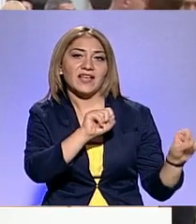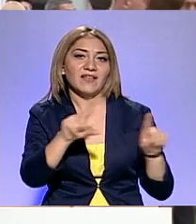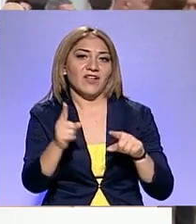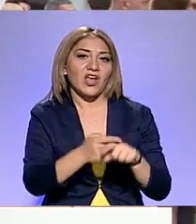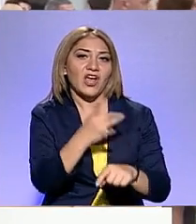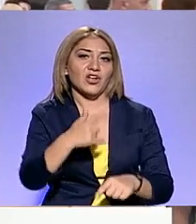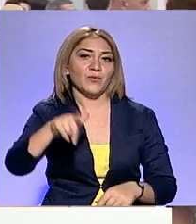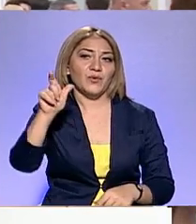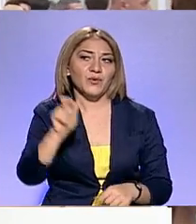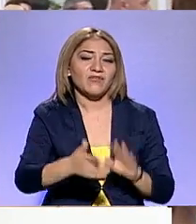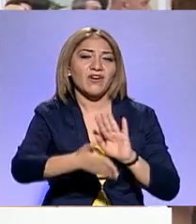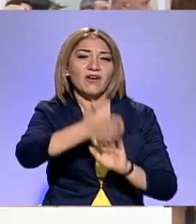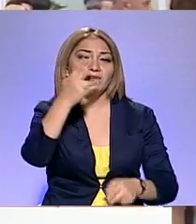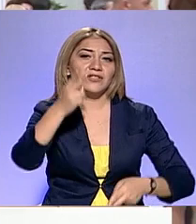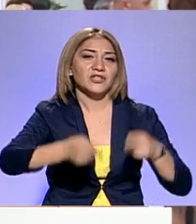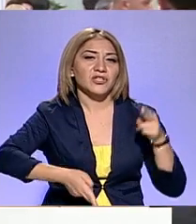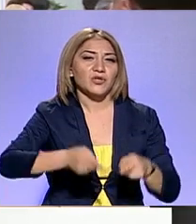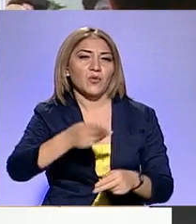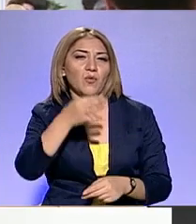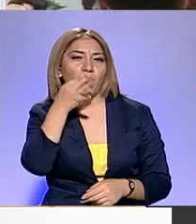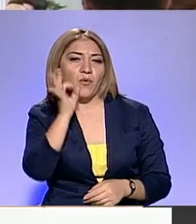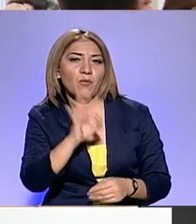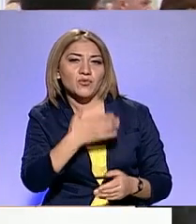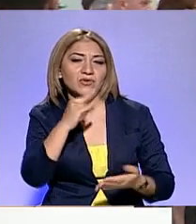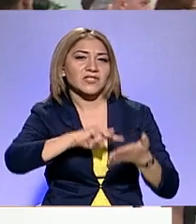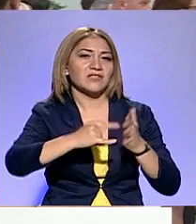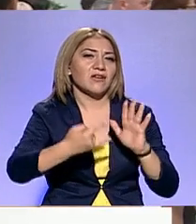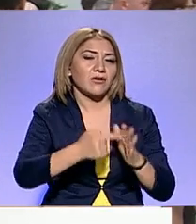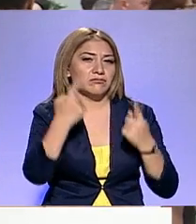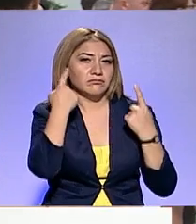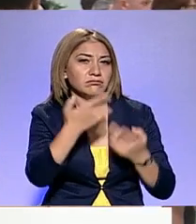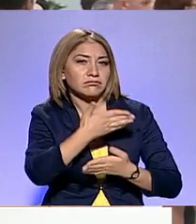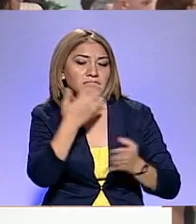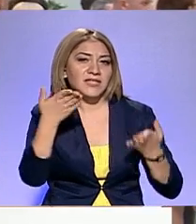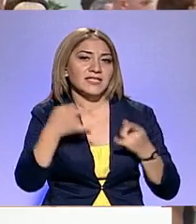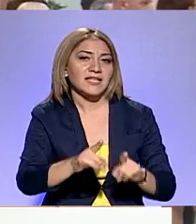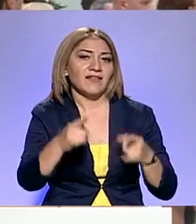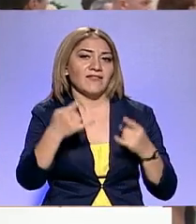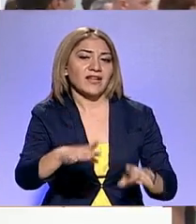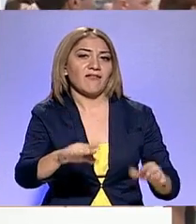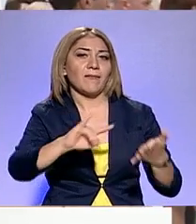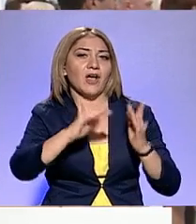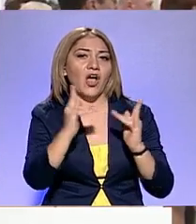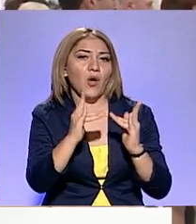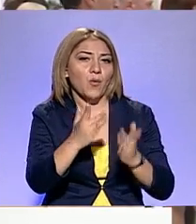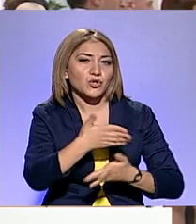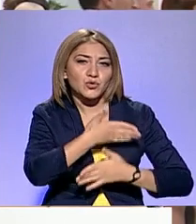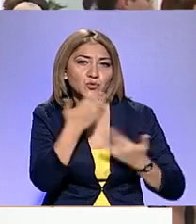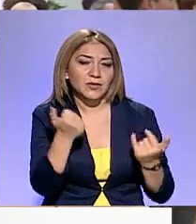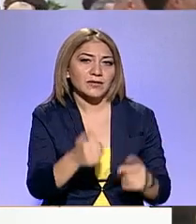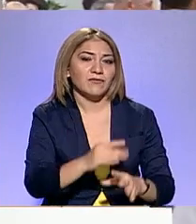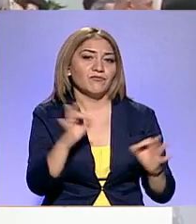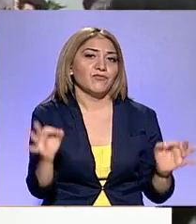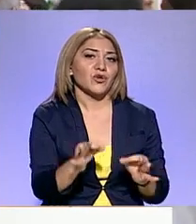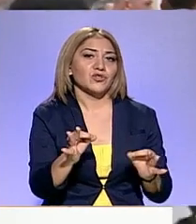ոչ լապարոսկոպ ունեին, ոչ գարկին օպերացիոն սեղան ունեին, ոչ ծննդաբերական լավ անկողիններ ունեին, ոչ